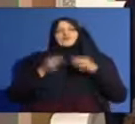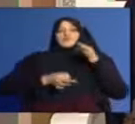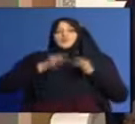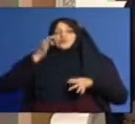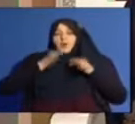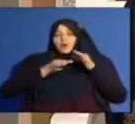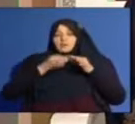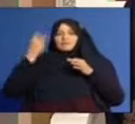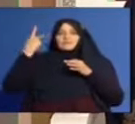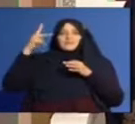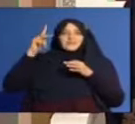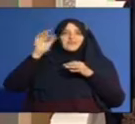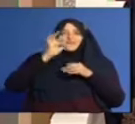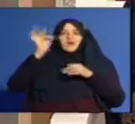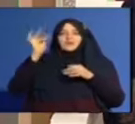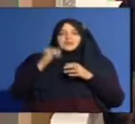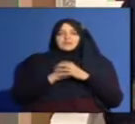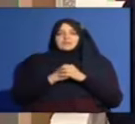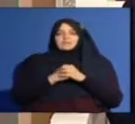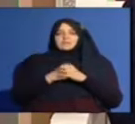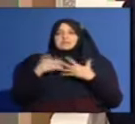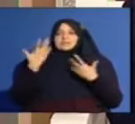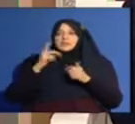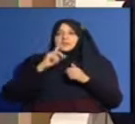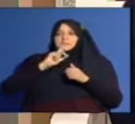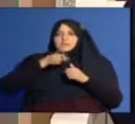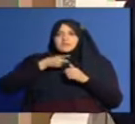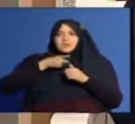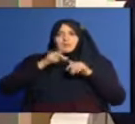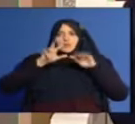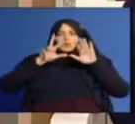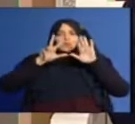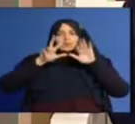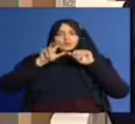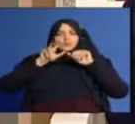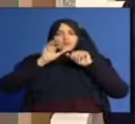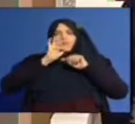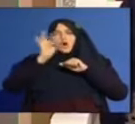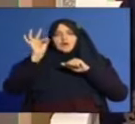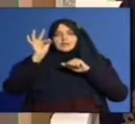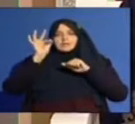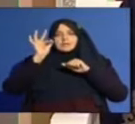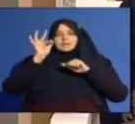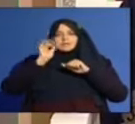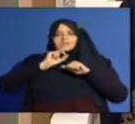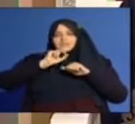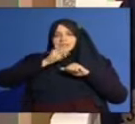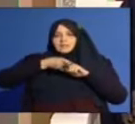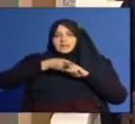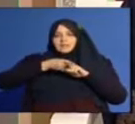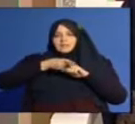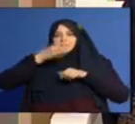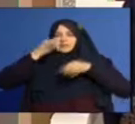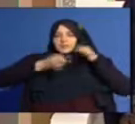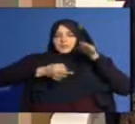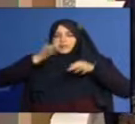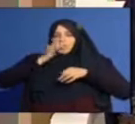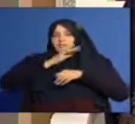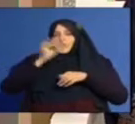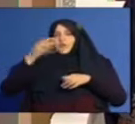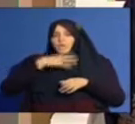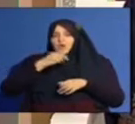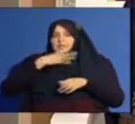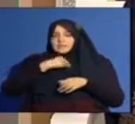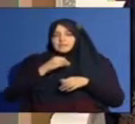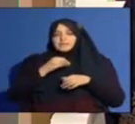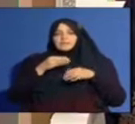المحاكم الفرنسية. يقول صدر حكم الطلاق بفرنسا بمحكمة فرنسية، يطلب